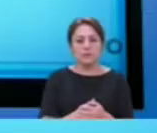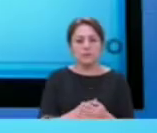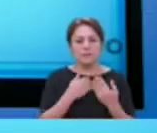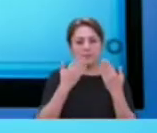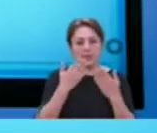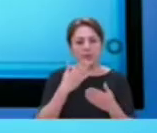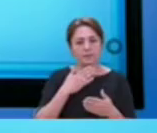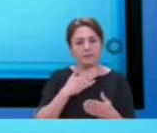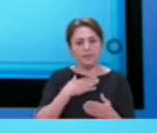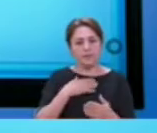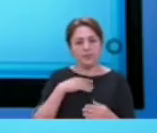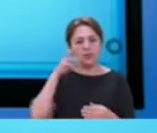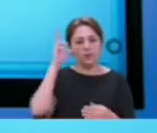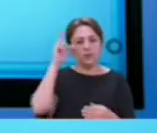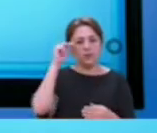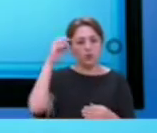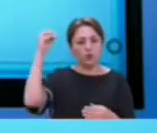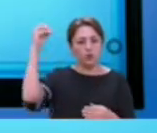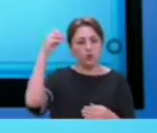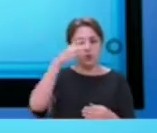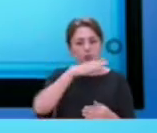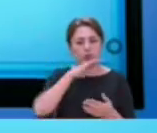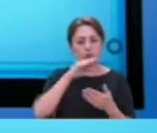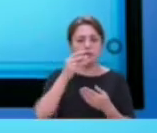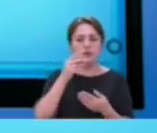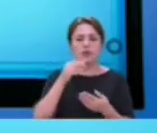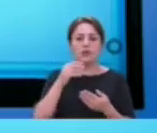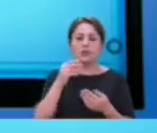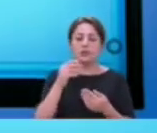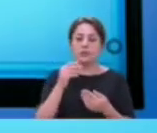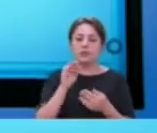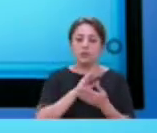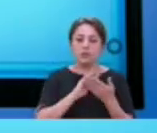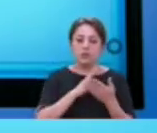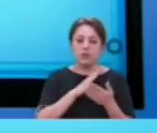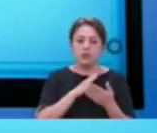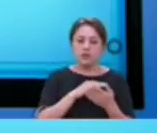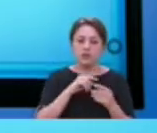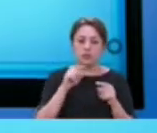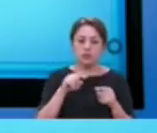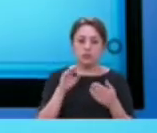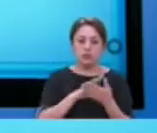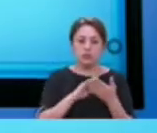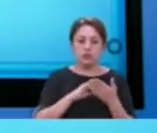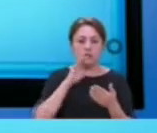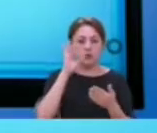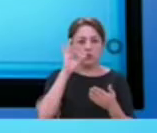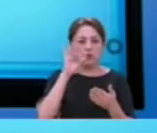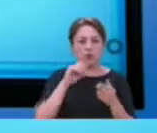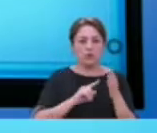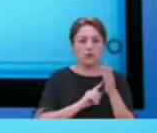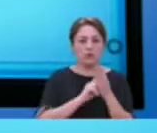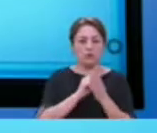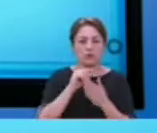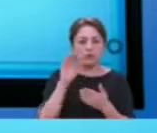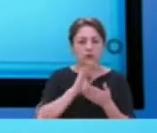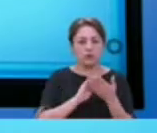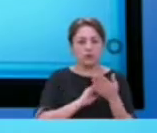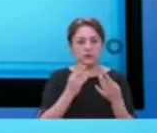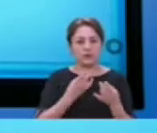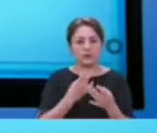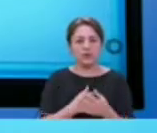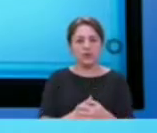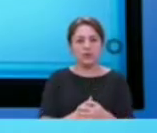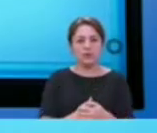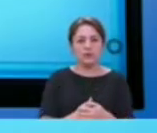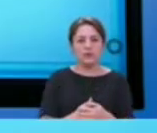Mana biz son nurini hosil qildik. Sonlarni yozishda albatta 0dan boshlab yozishimiz kerak